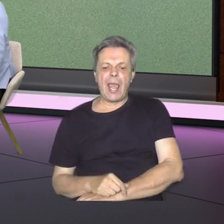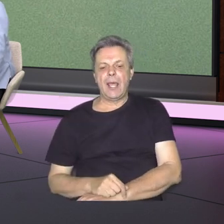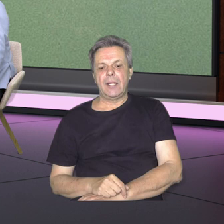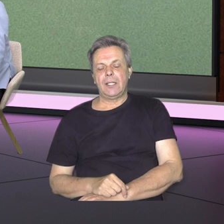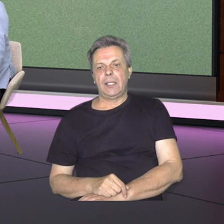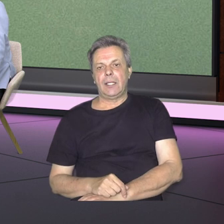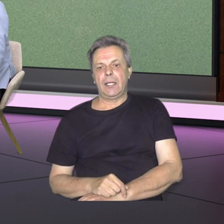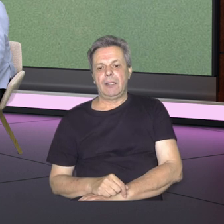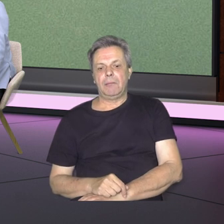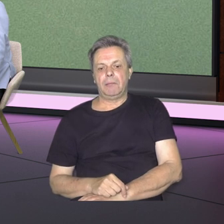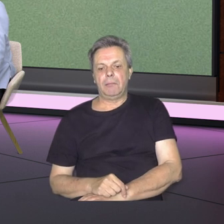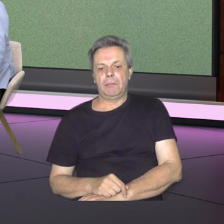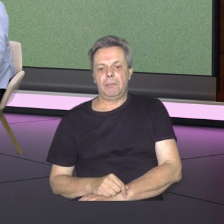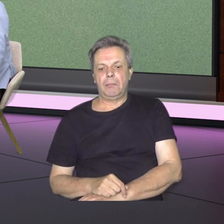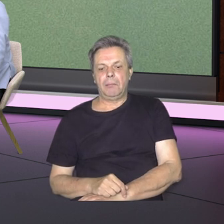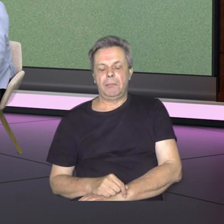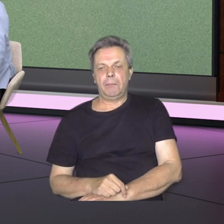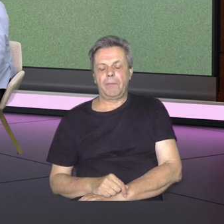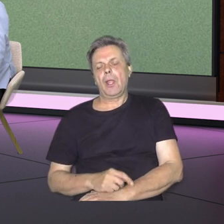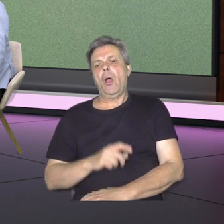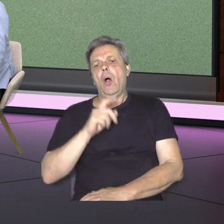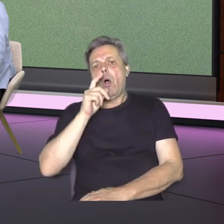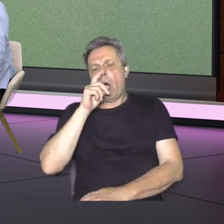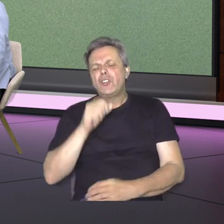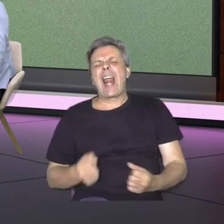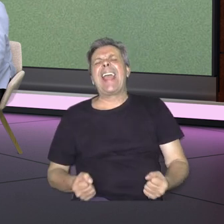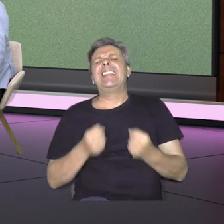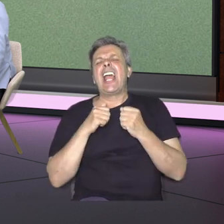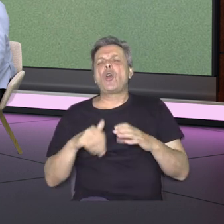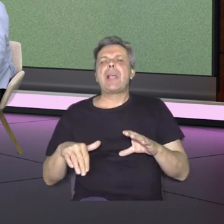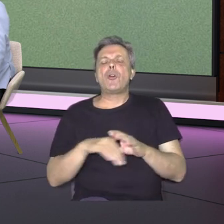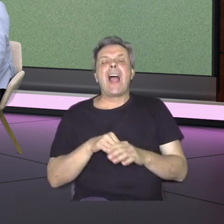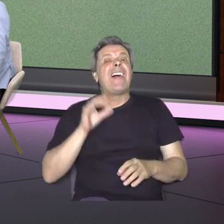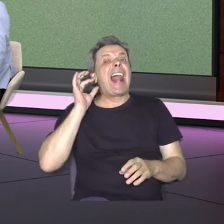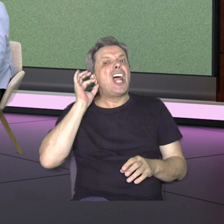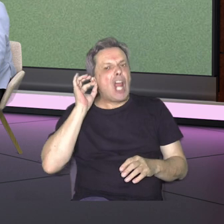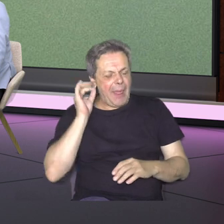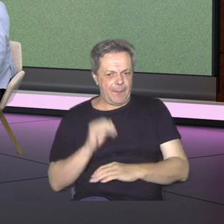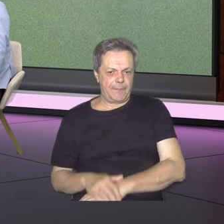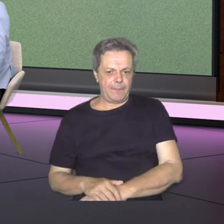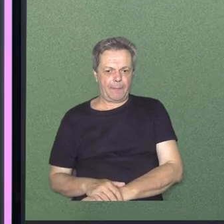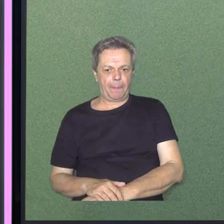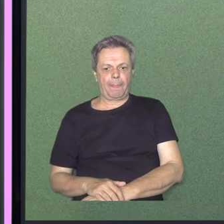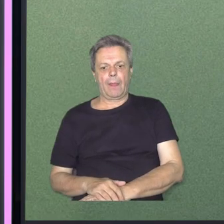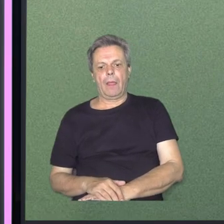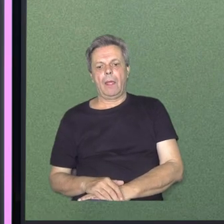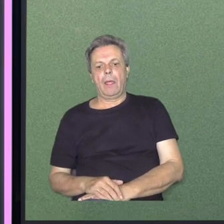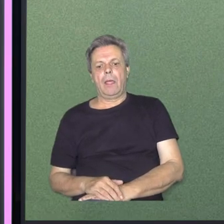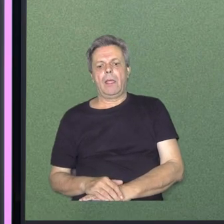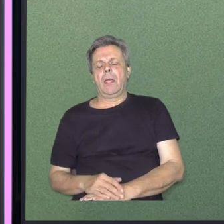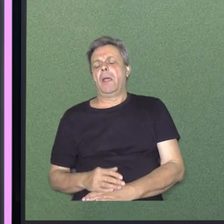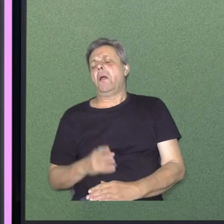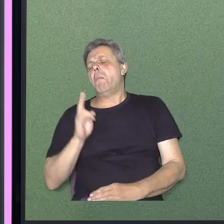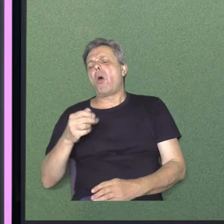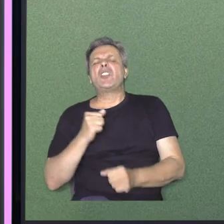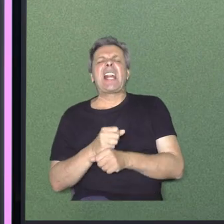općine. Općina je teško zapošljavala ženskom radnu snagu, znate, jer